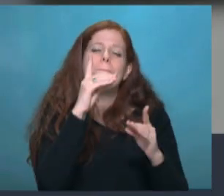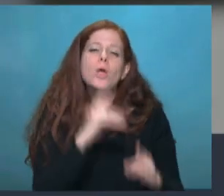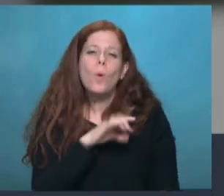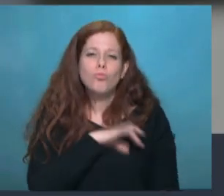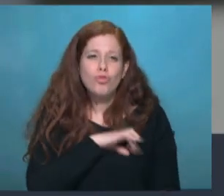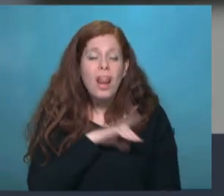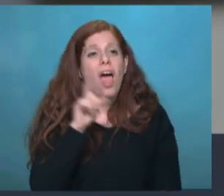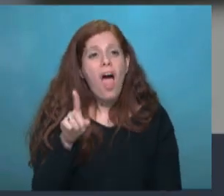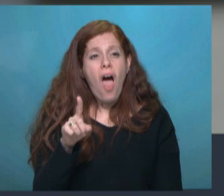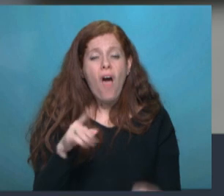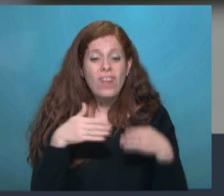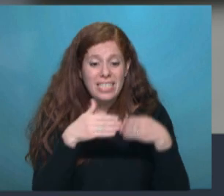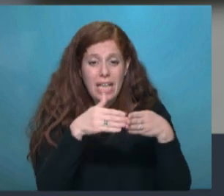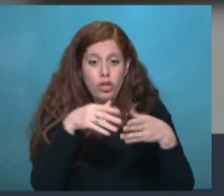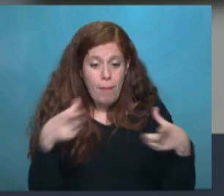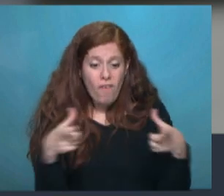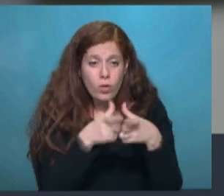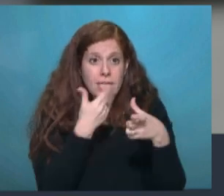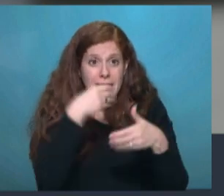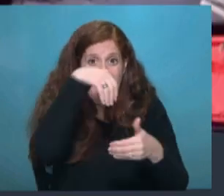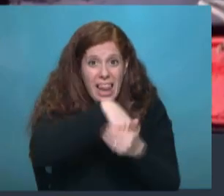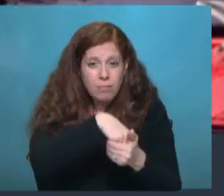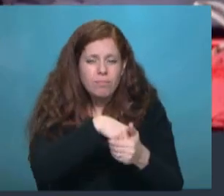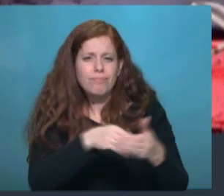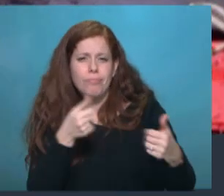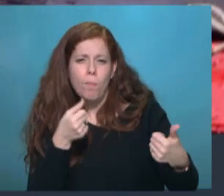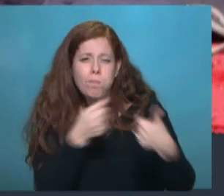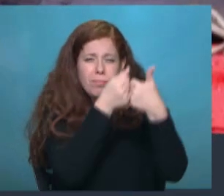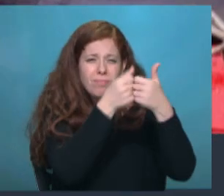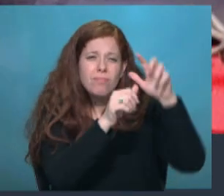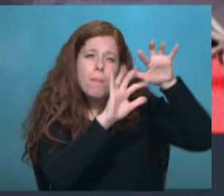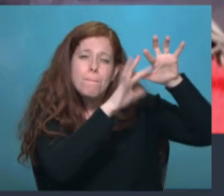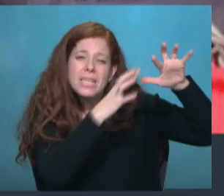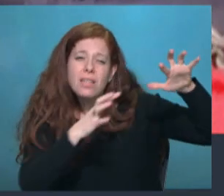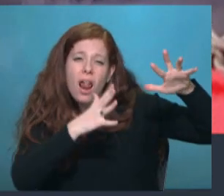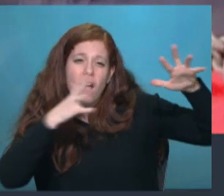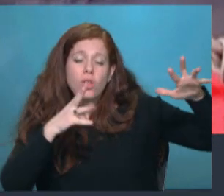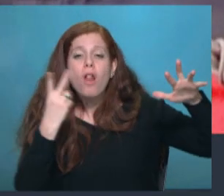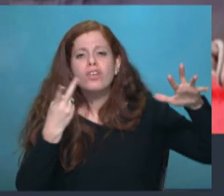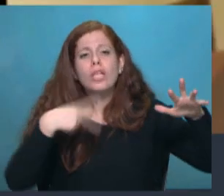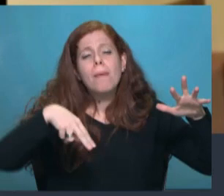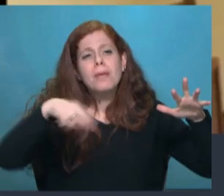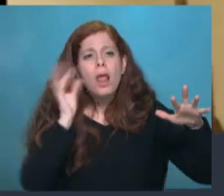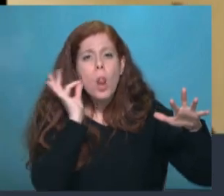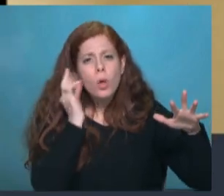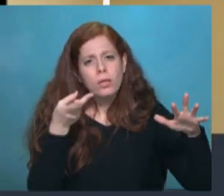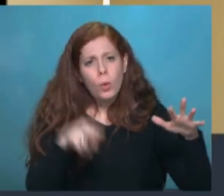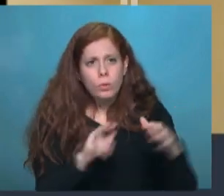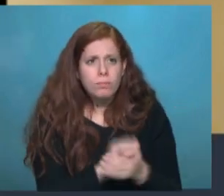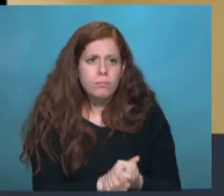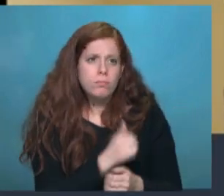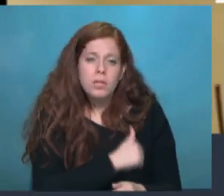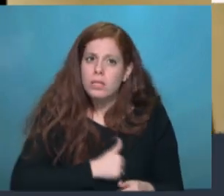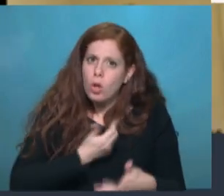שבה שטה קבוצת ישראלים התנגשה בסלע גדול ושתי מטיילות נהרגו. Lamentablemente nosotros en la tarde de hoy recibimos una